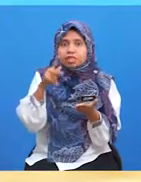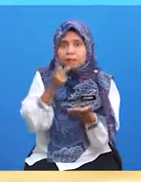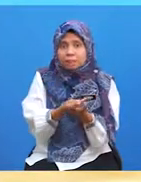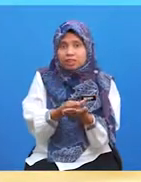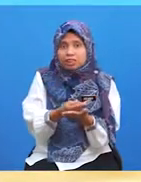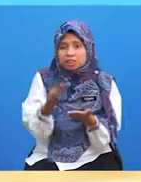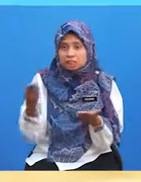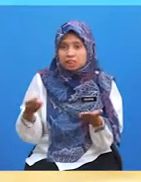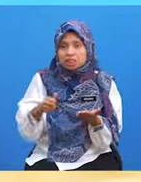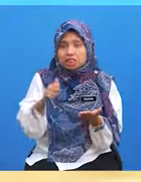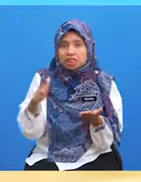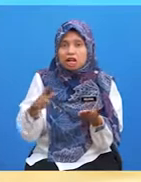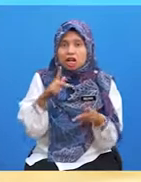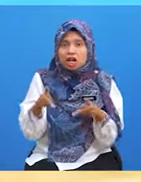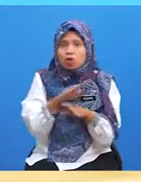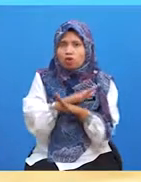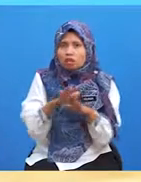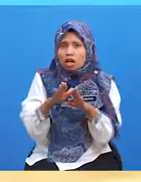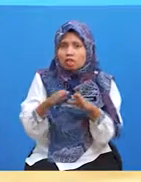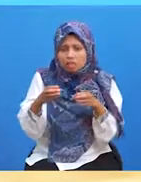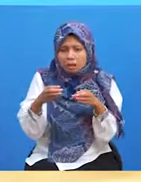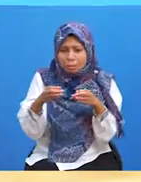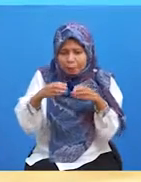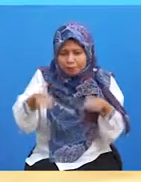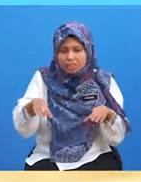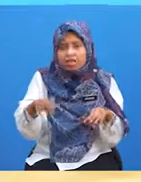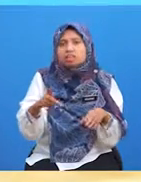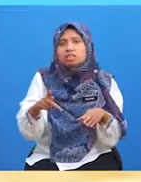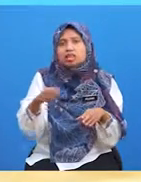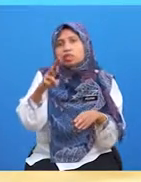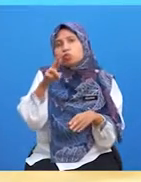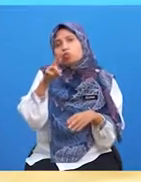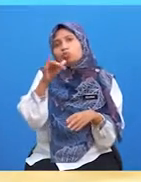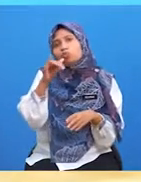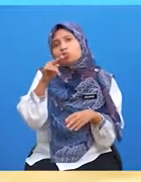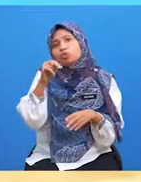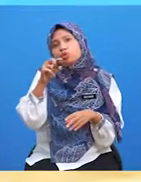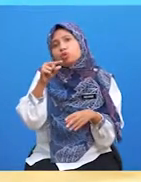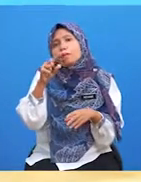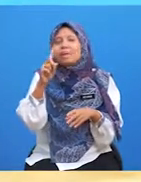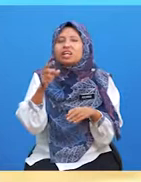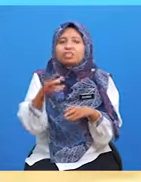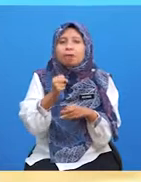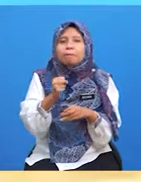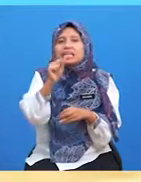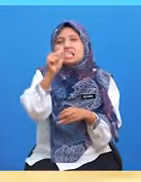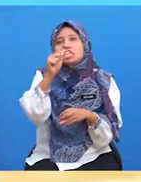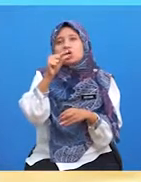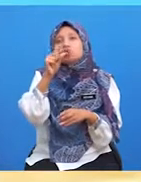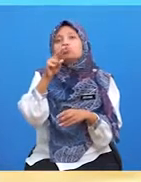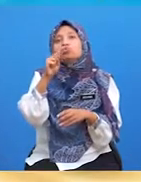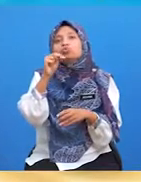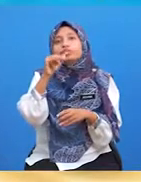ialah kalau tidak dipecahkan ruyung, manakan dapat sagunya. Bagus murid-murid.